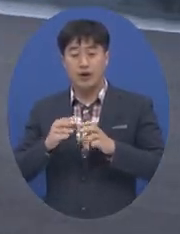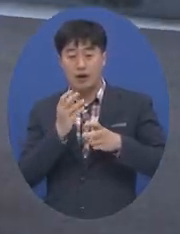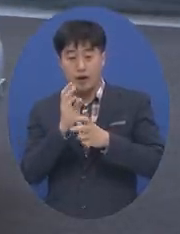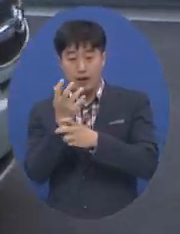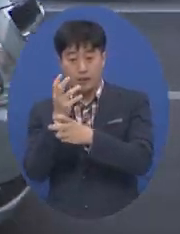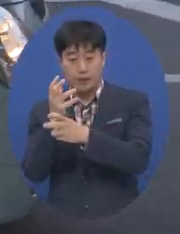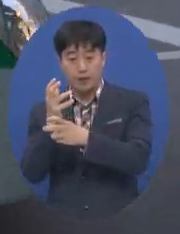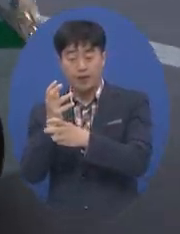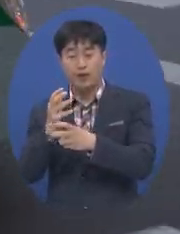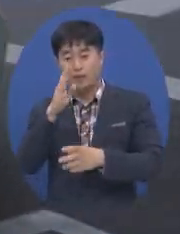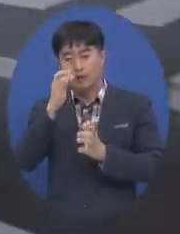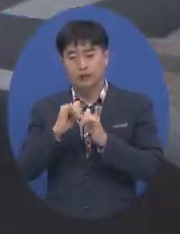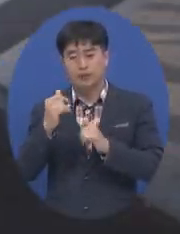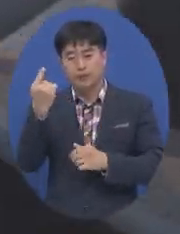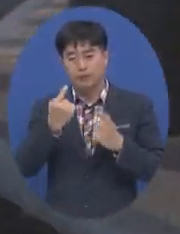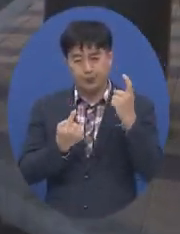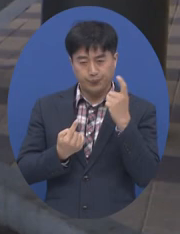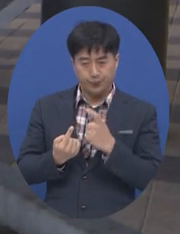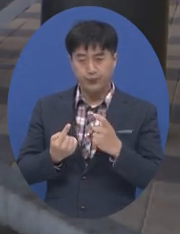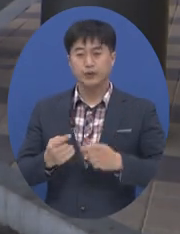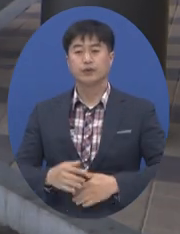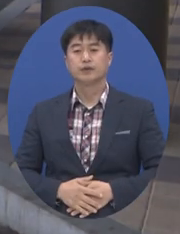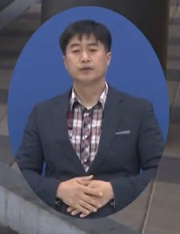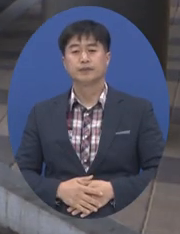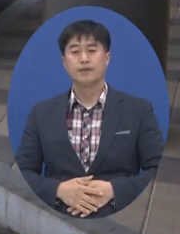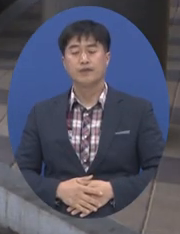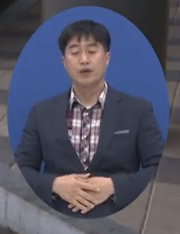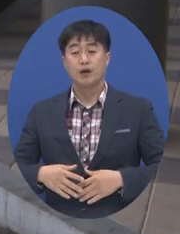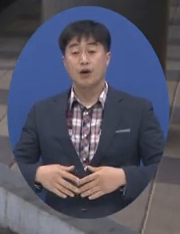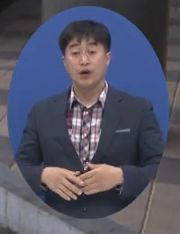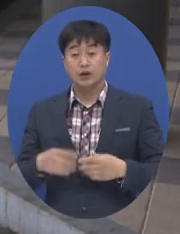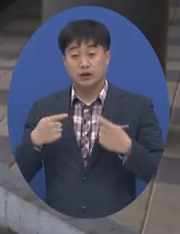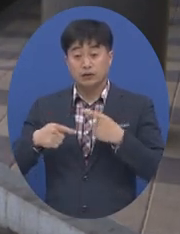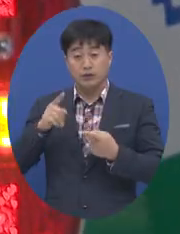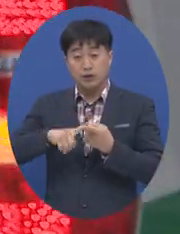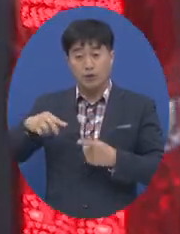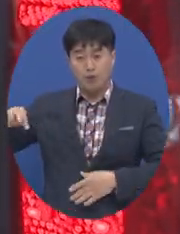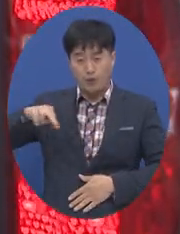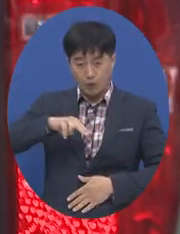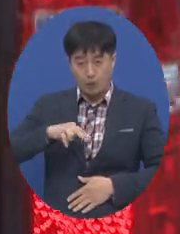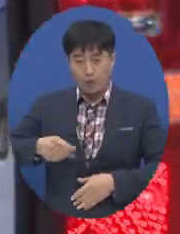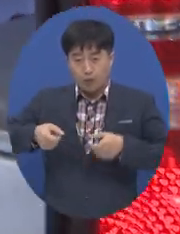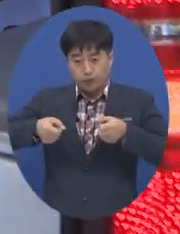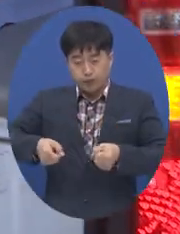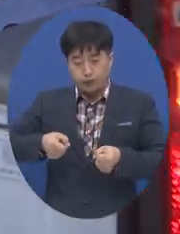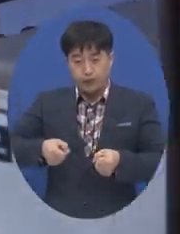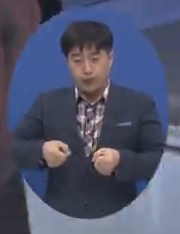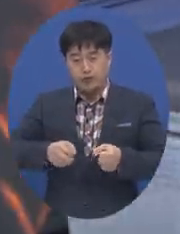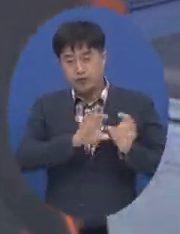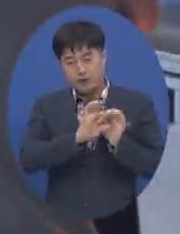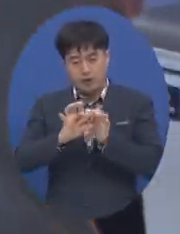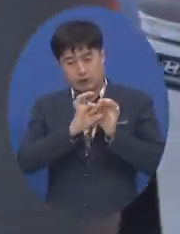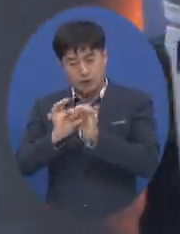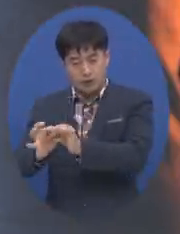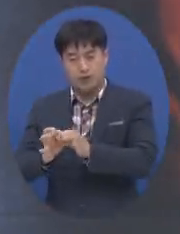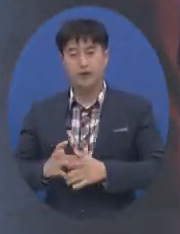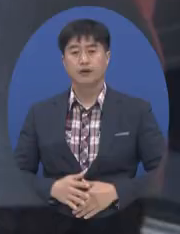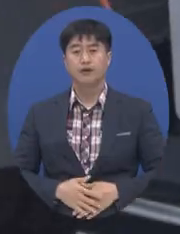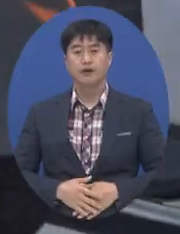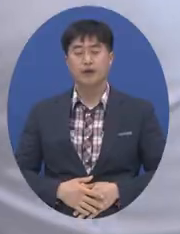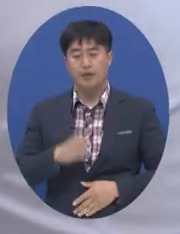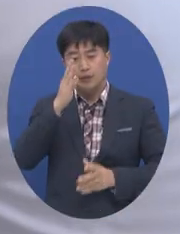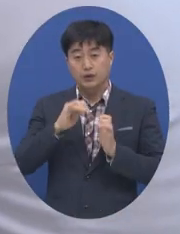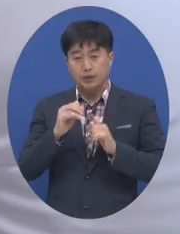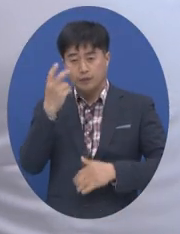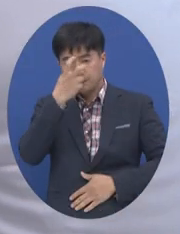통해 부상을 입은 환자들이 병원에 도착합니다. 부상 정도에 따라 걸어오거나 들것에 실려오는 등 끊임없이 들어옵니다.